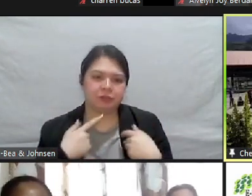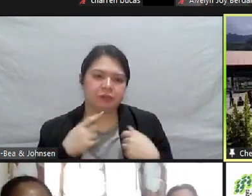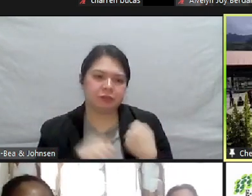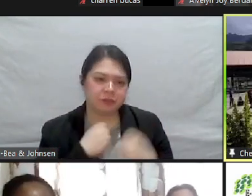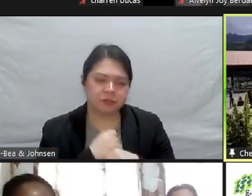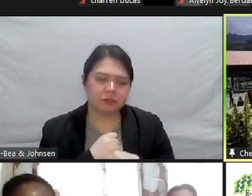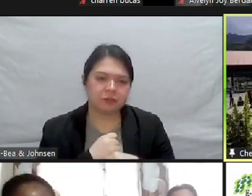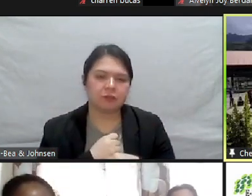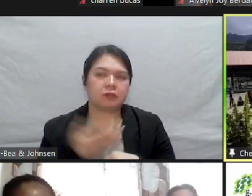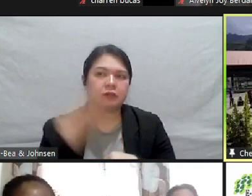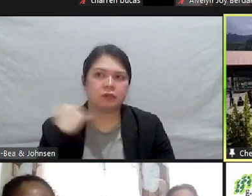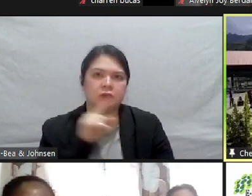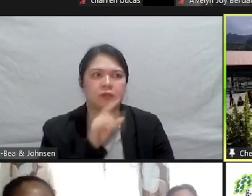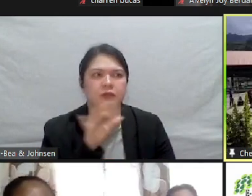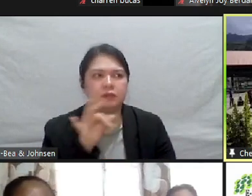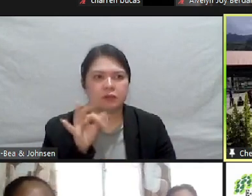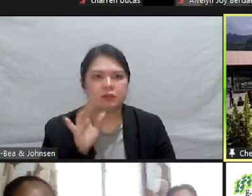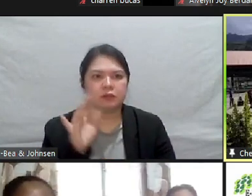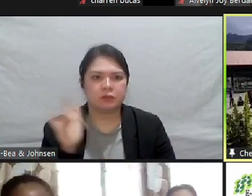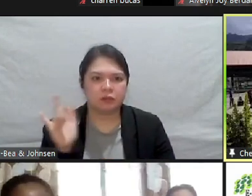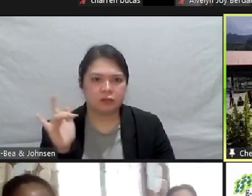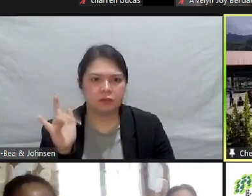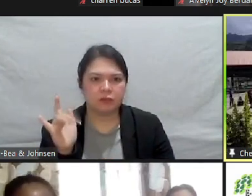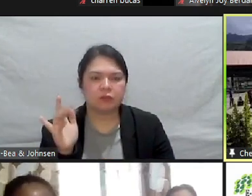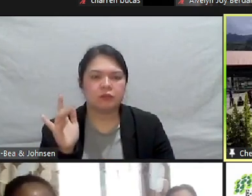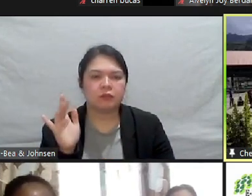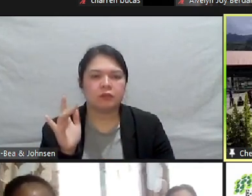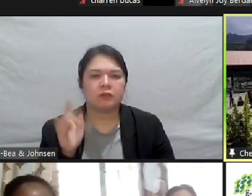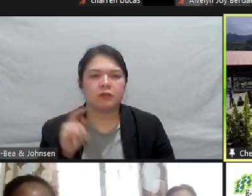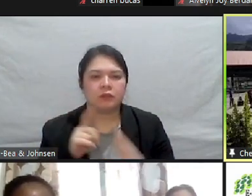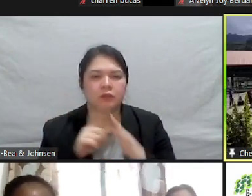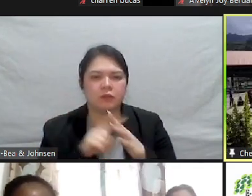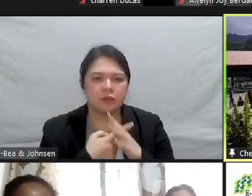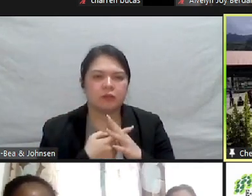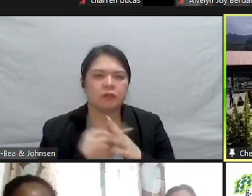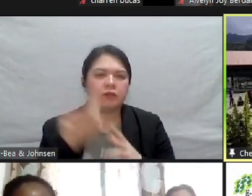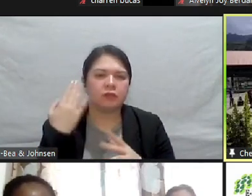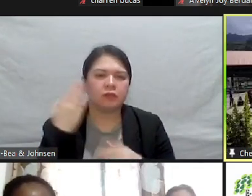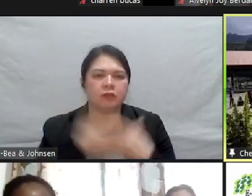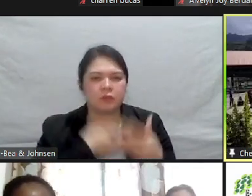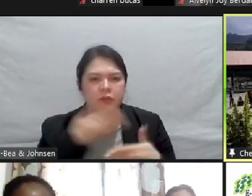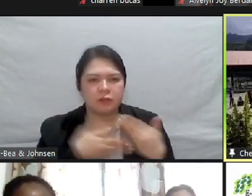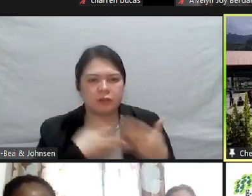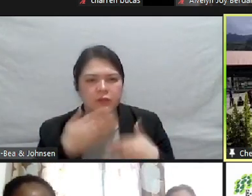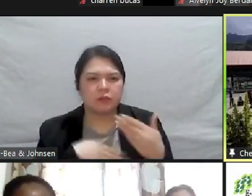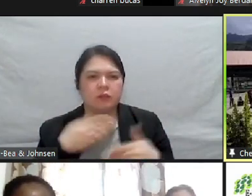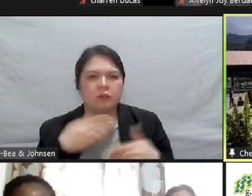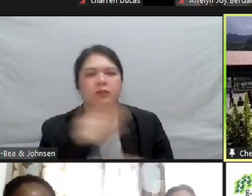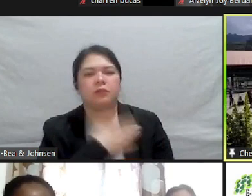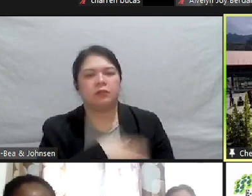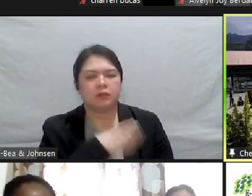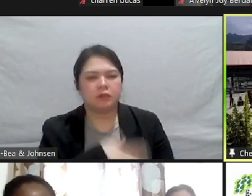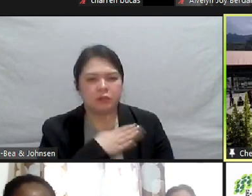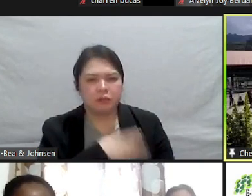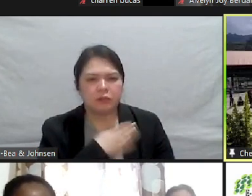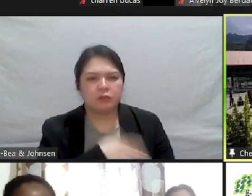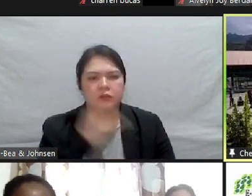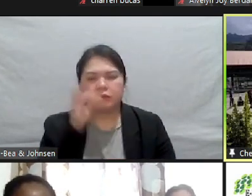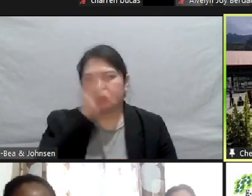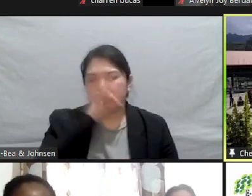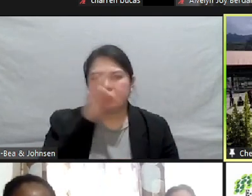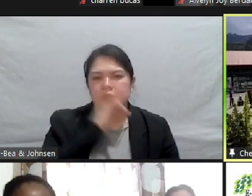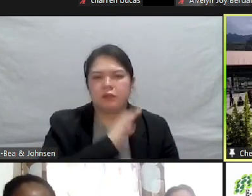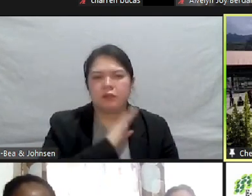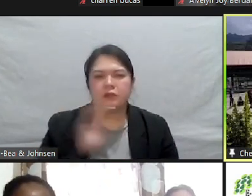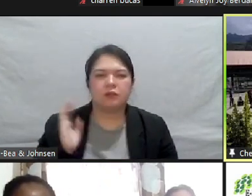nung 1925, nung dumating yung Paul Monroe, kung nagplano na sana noon, eh ang nangyari parang na-offend pa yung Philippine Commission.